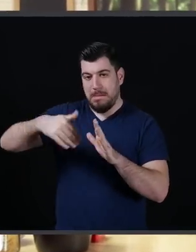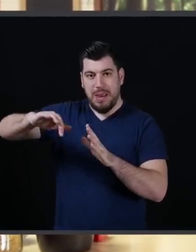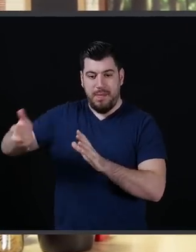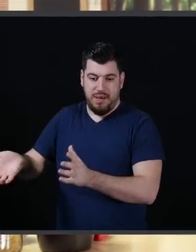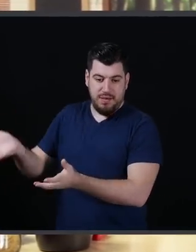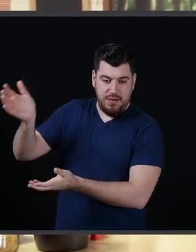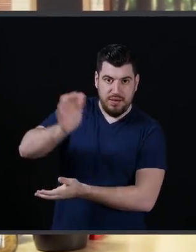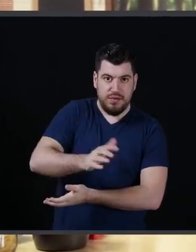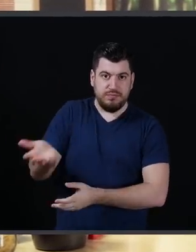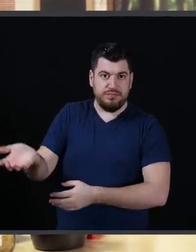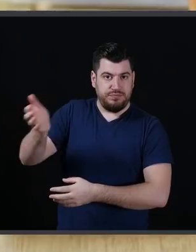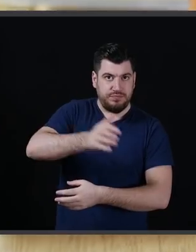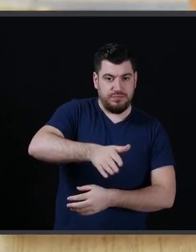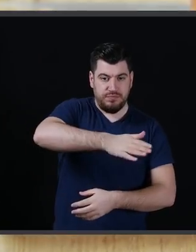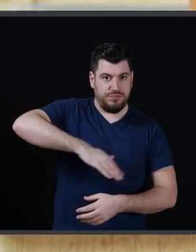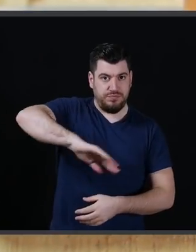το μείγμα του κέικ μέσα